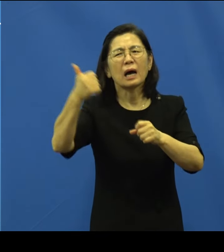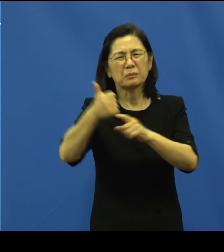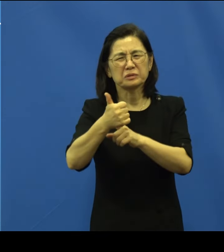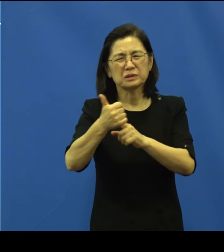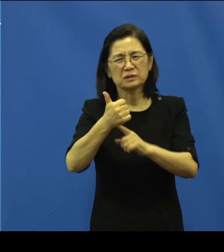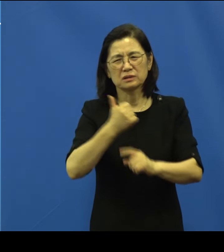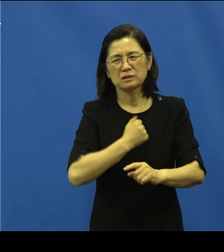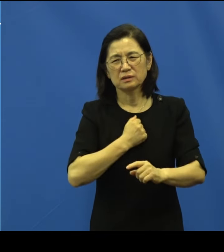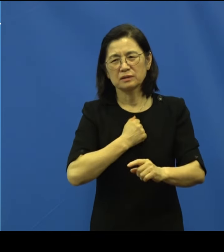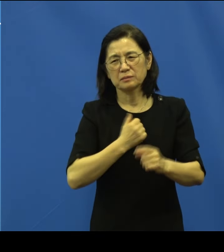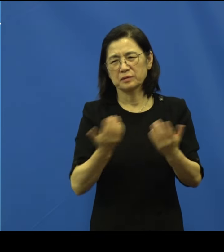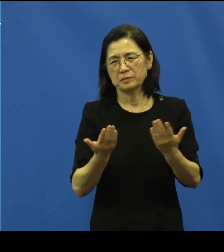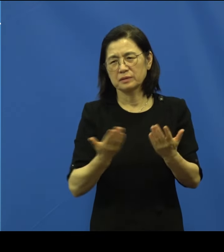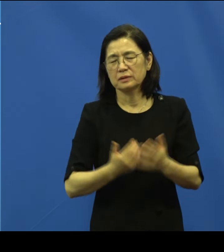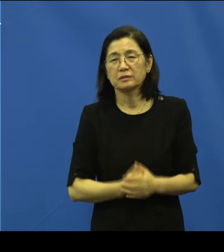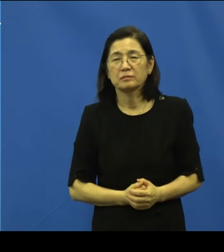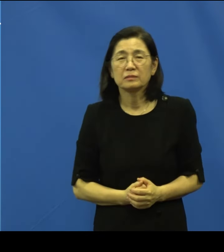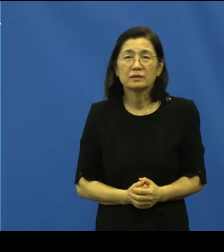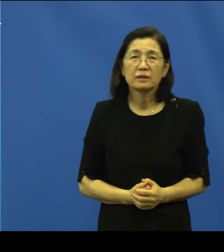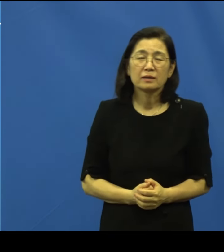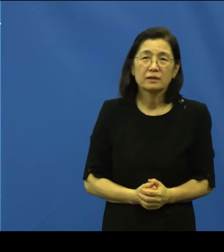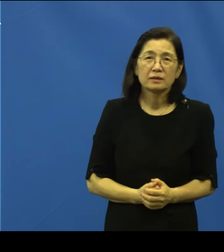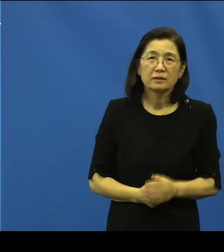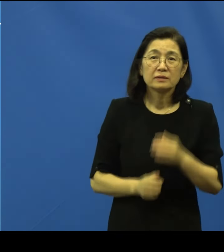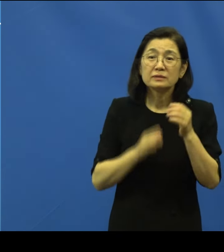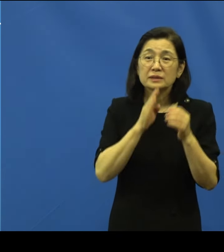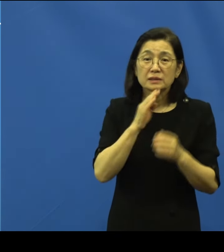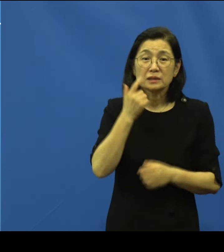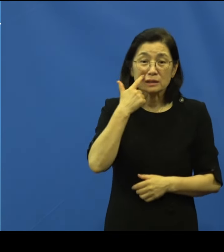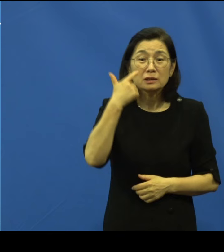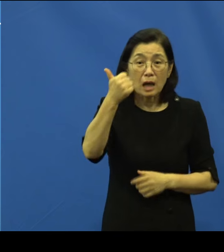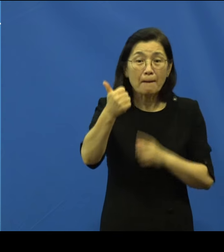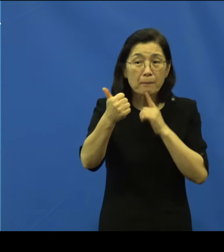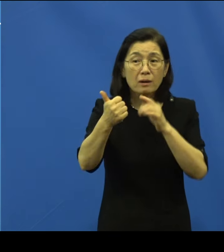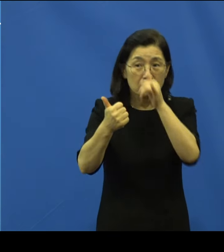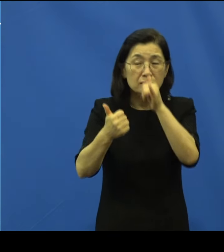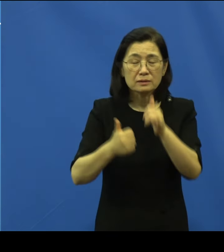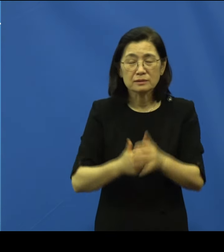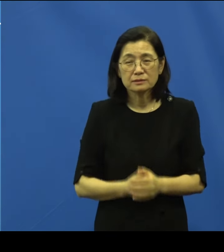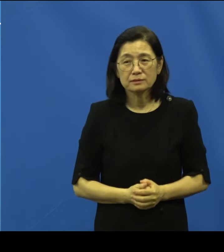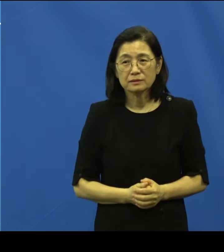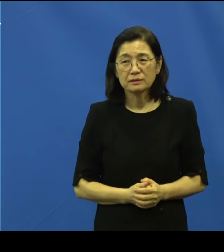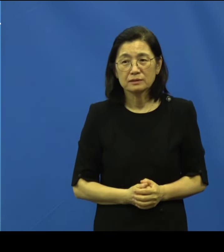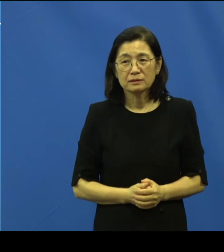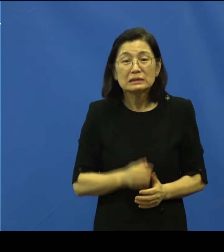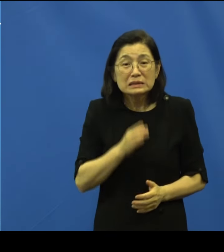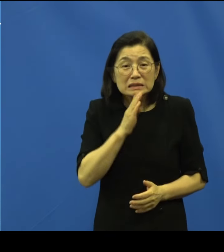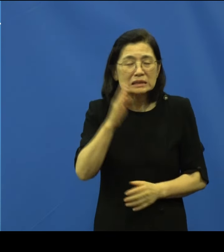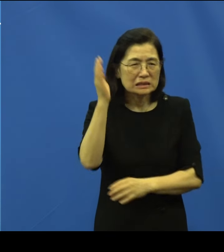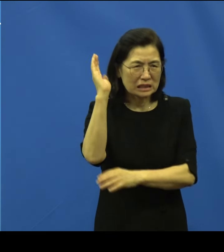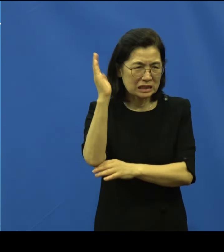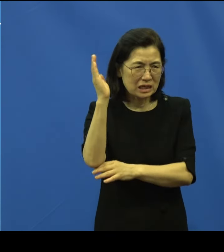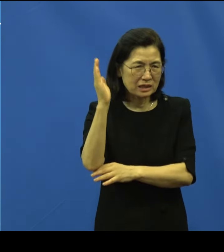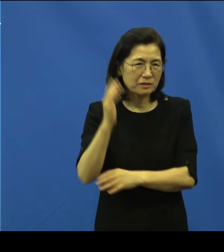있었대요, 그런 아빠가. 실제 얘기예요.